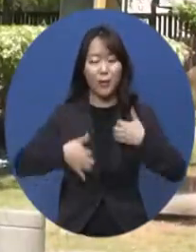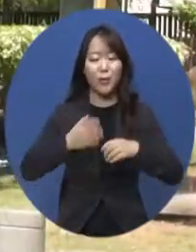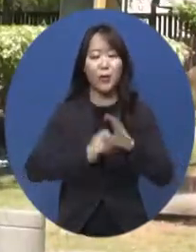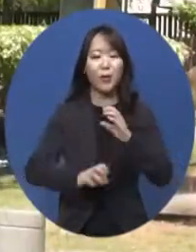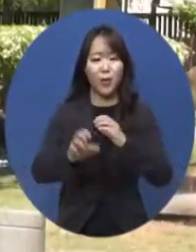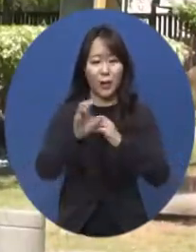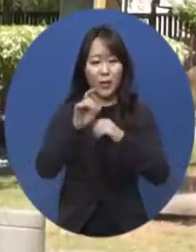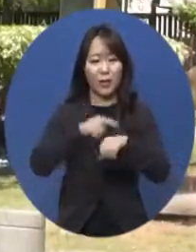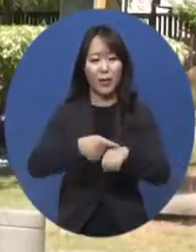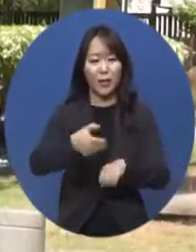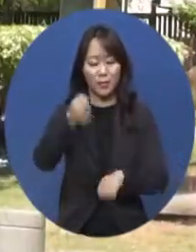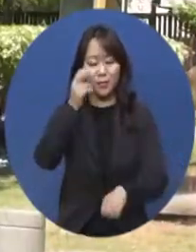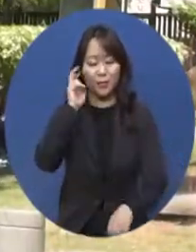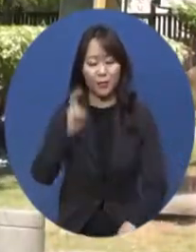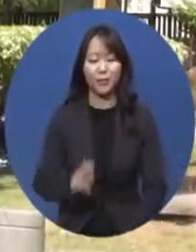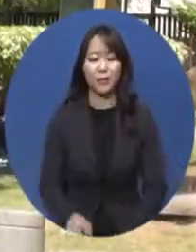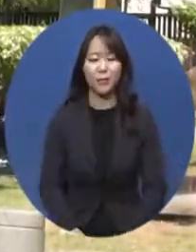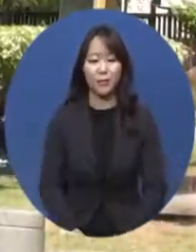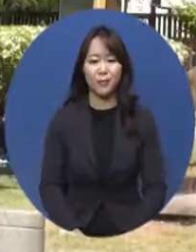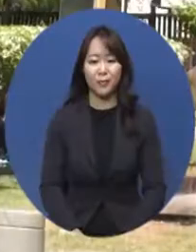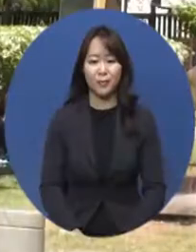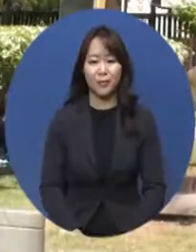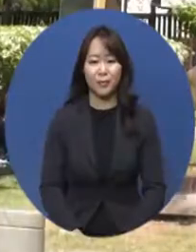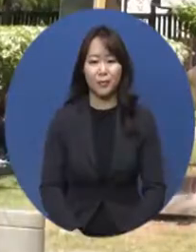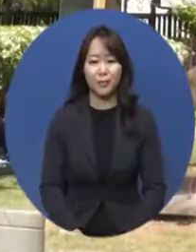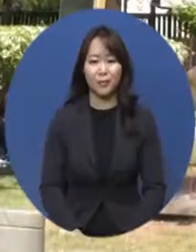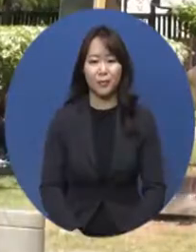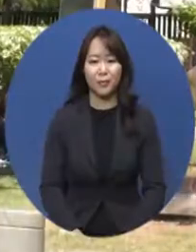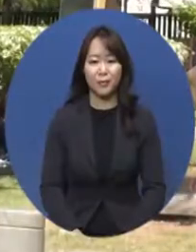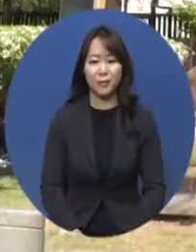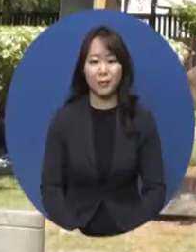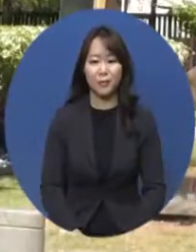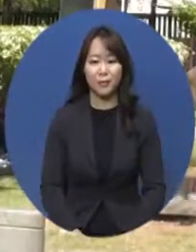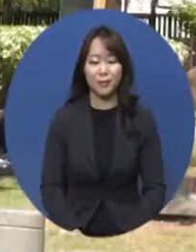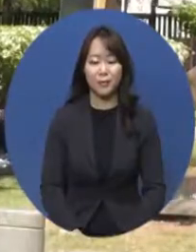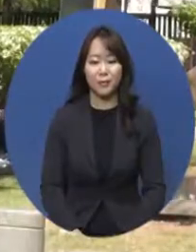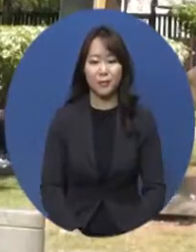기쁨을 더해주는 시간이었습니다. 복지TV 경기방송 정은선입니다.